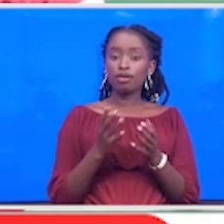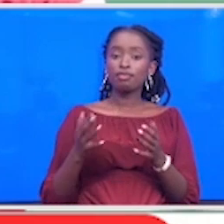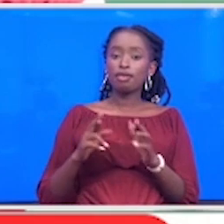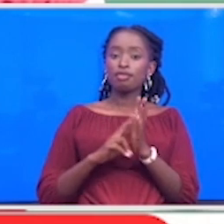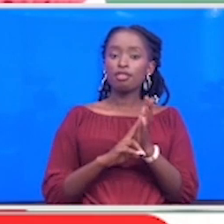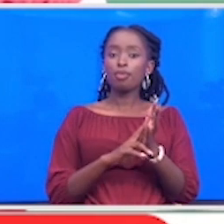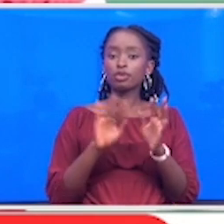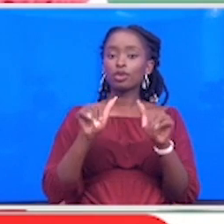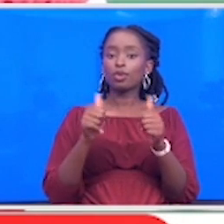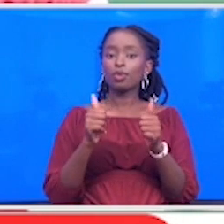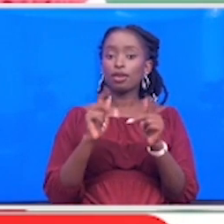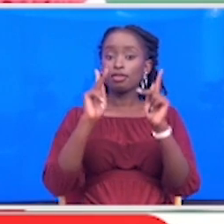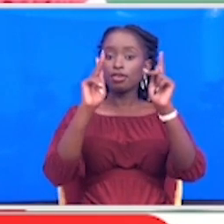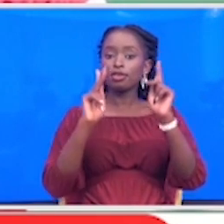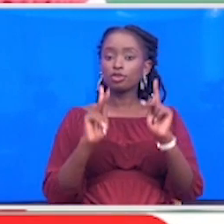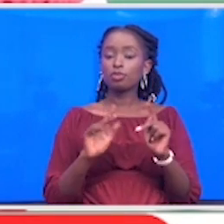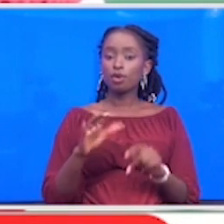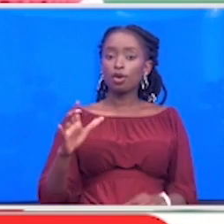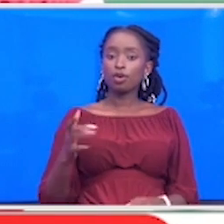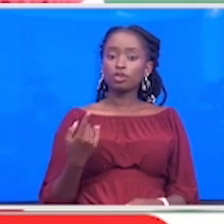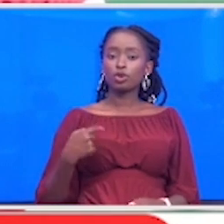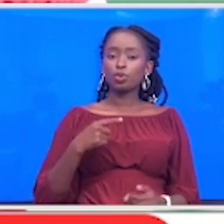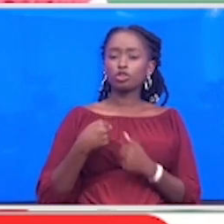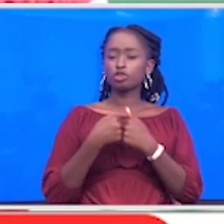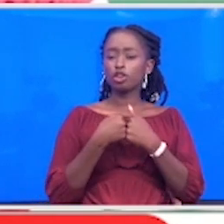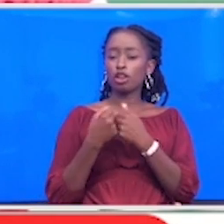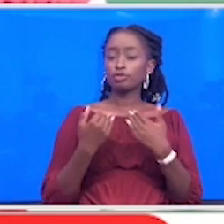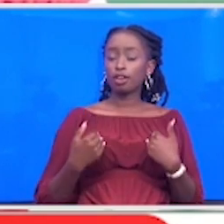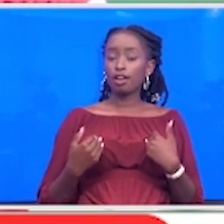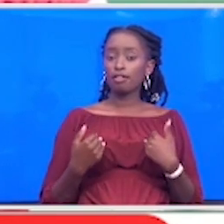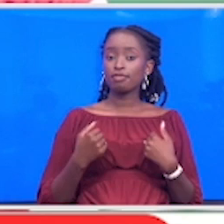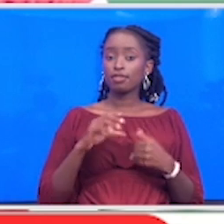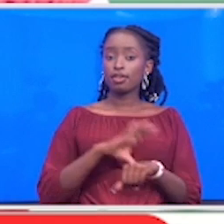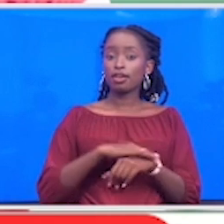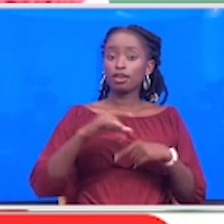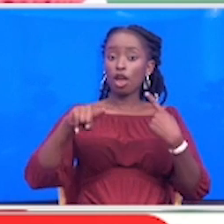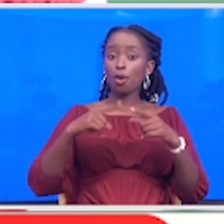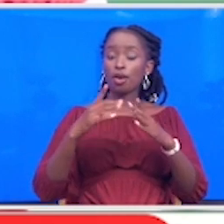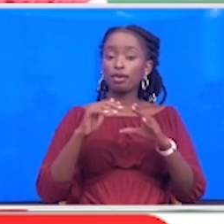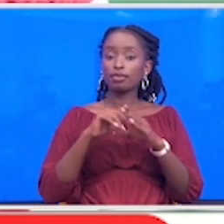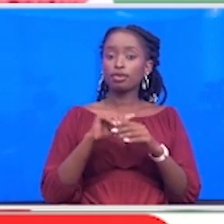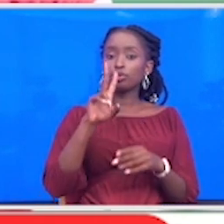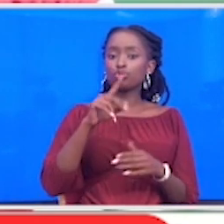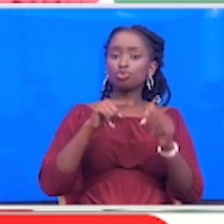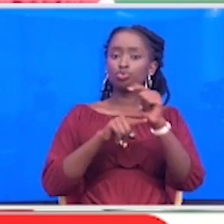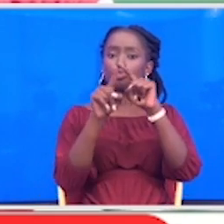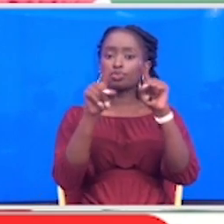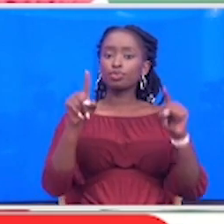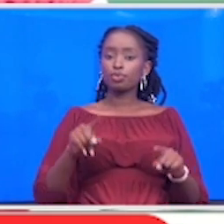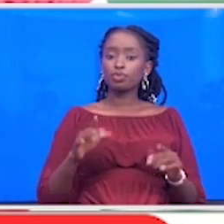Saul. Tumeweza kuwa challenge, tumeweza kuwa washindi wa bao mbili, na